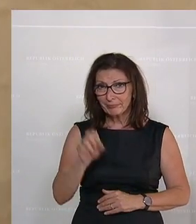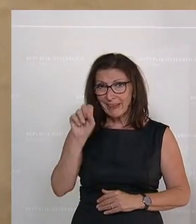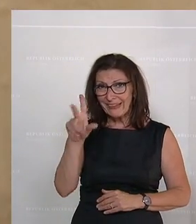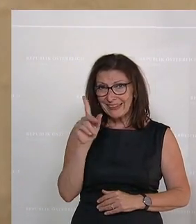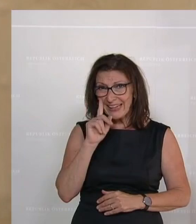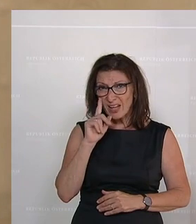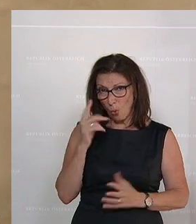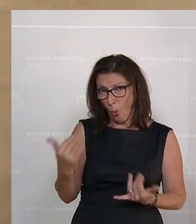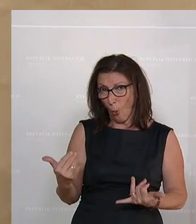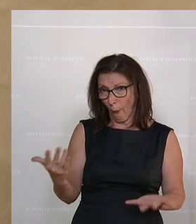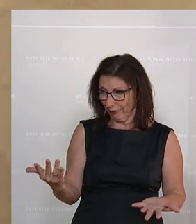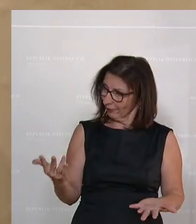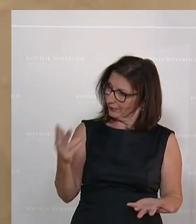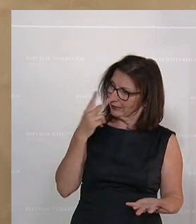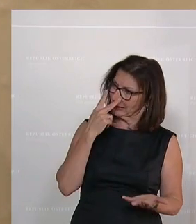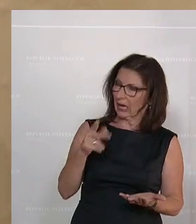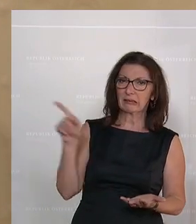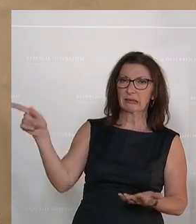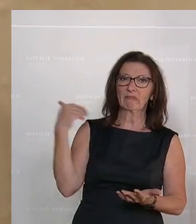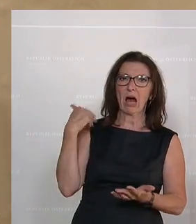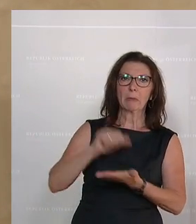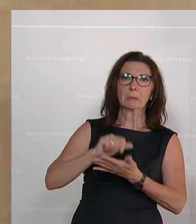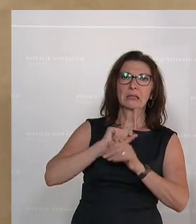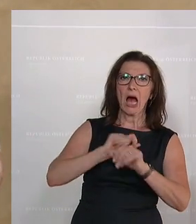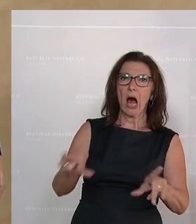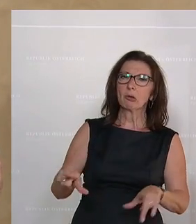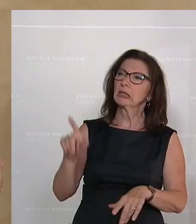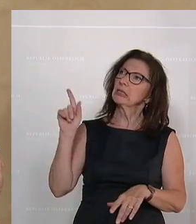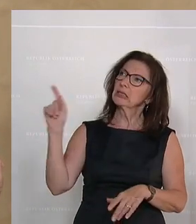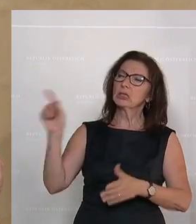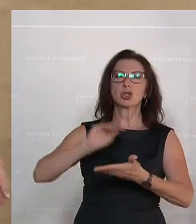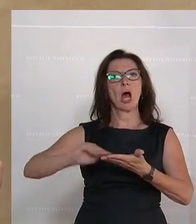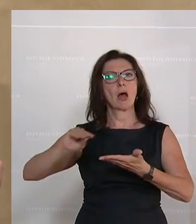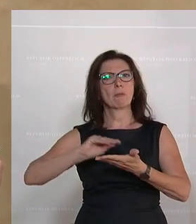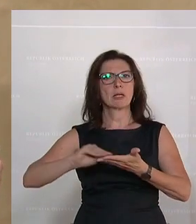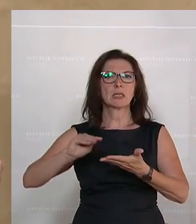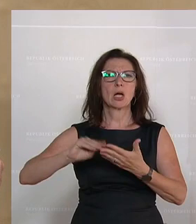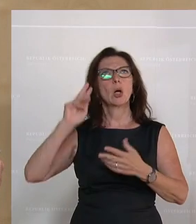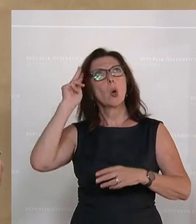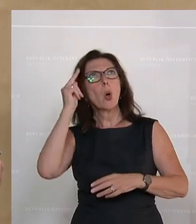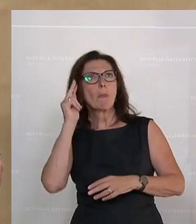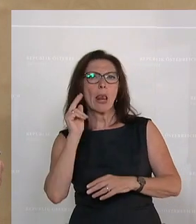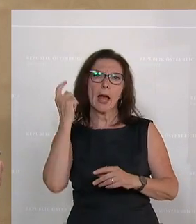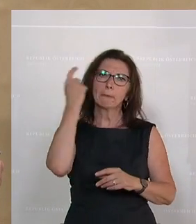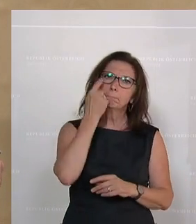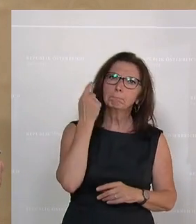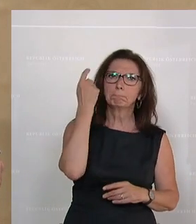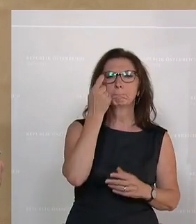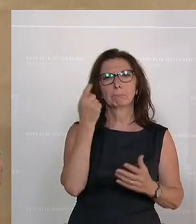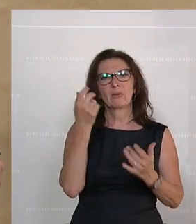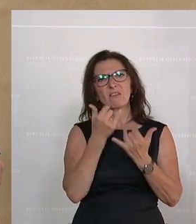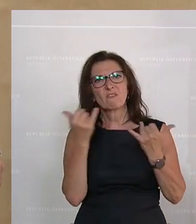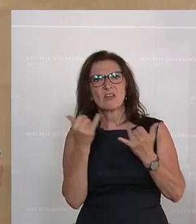hatte von innen vernommen wo sie sich gedanken machen darüber nachzudenken wie man denn der